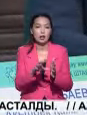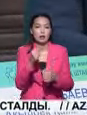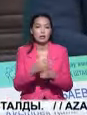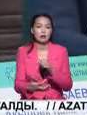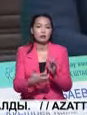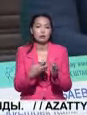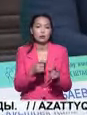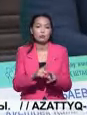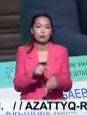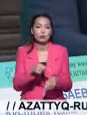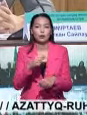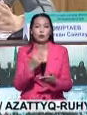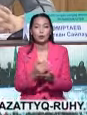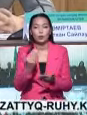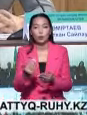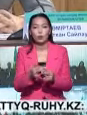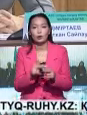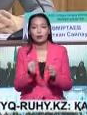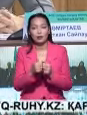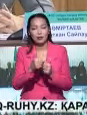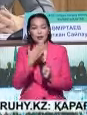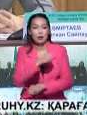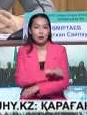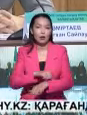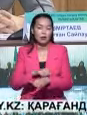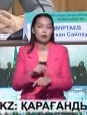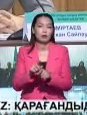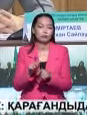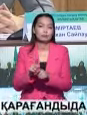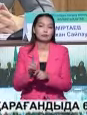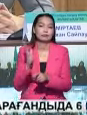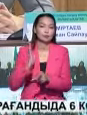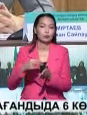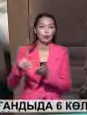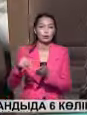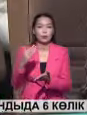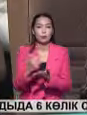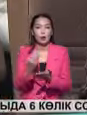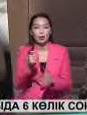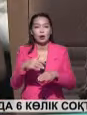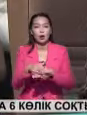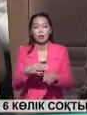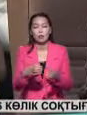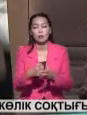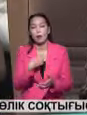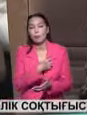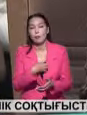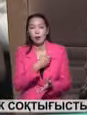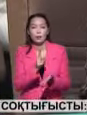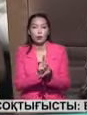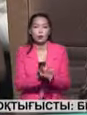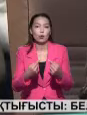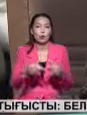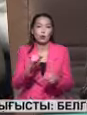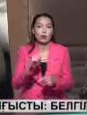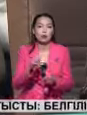энергиясының тапшылығын сезінуде және оны көрші елдерден импорттауға мәжбүр. Сондықтан халықтық штабтың басты міндеті қоғамға АЭС салудың